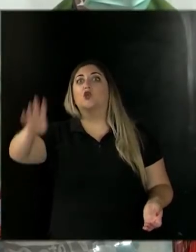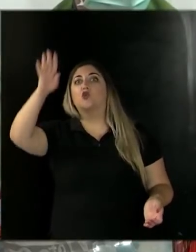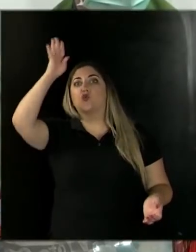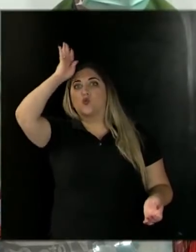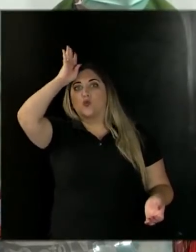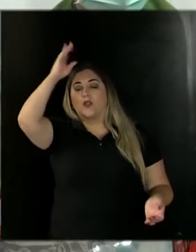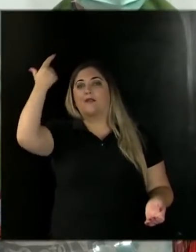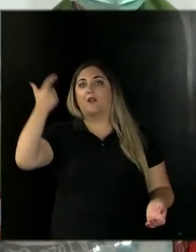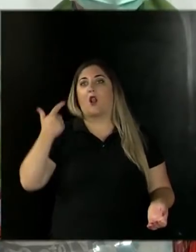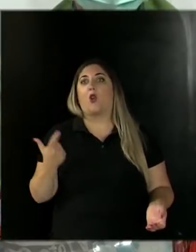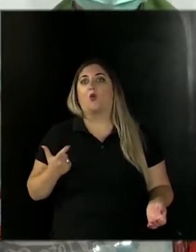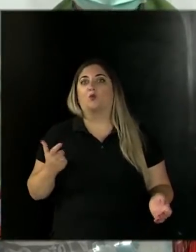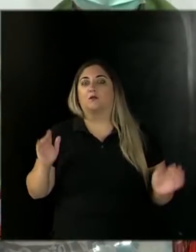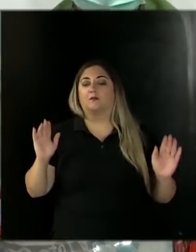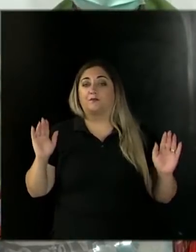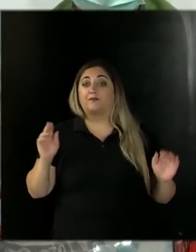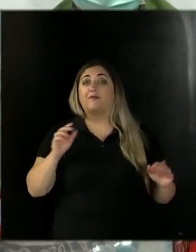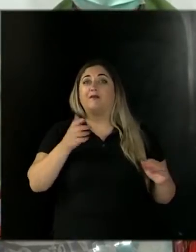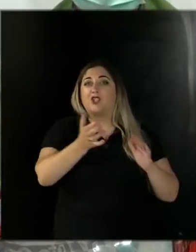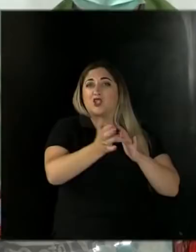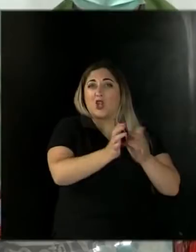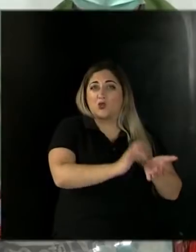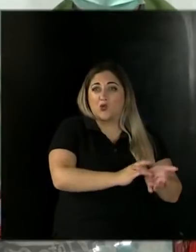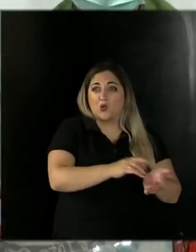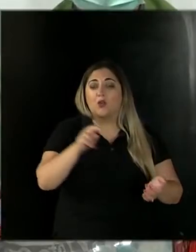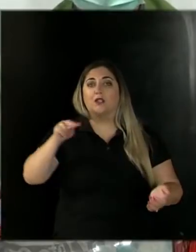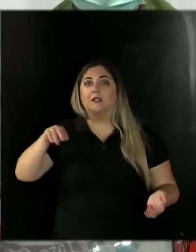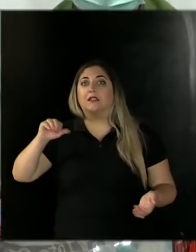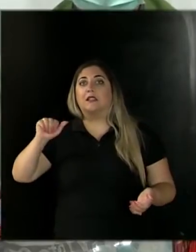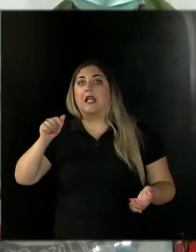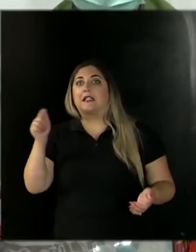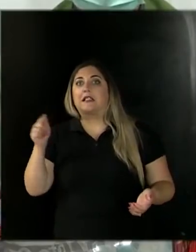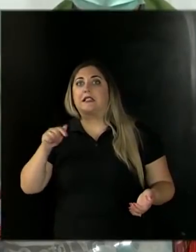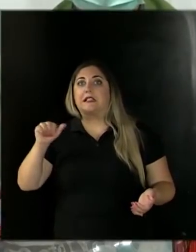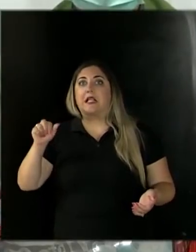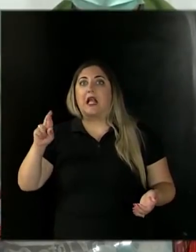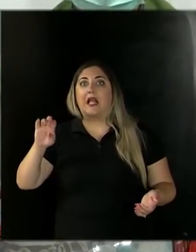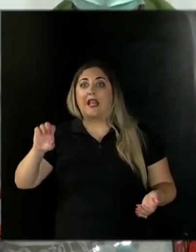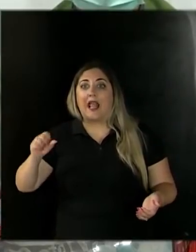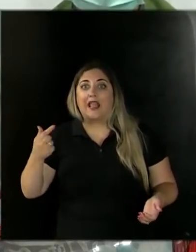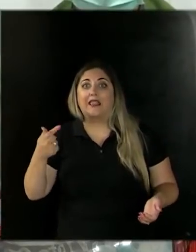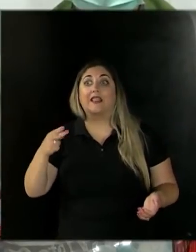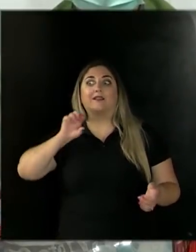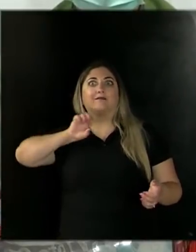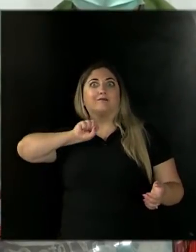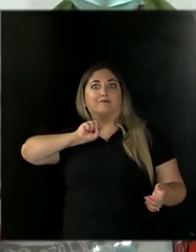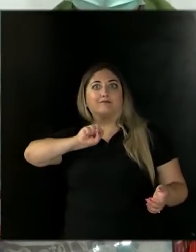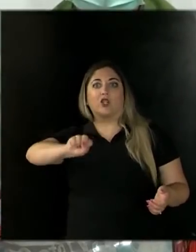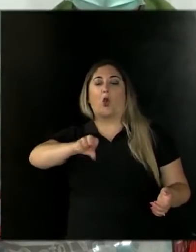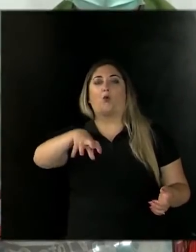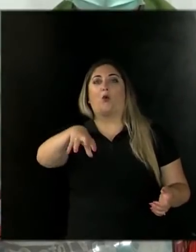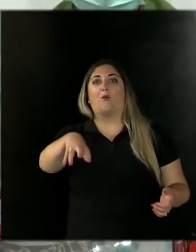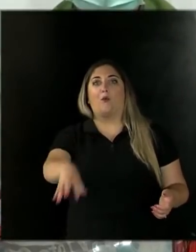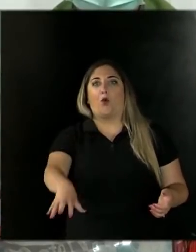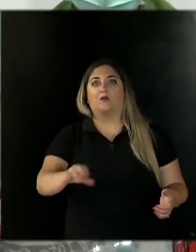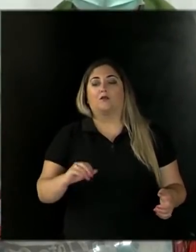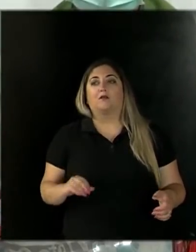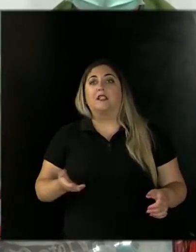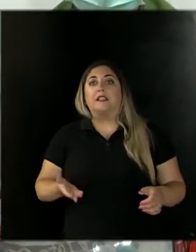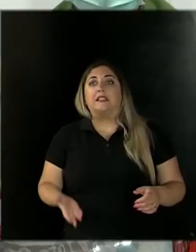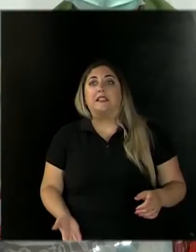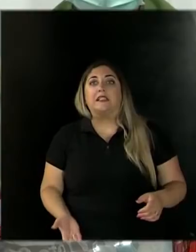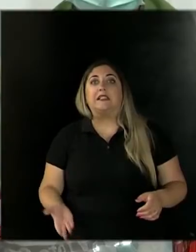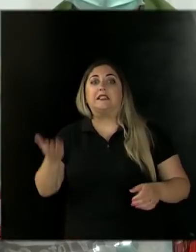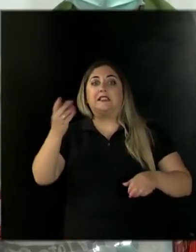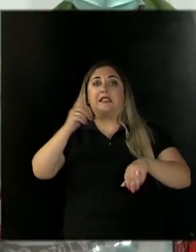Ġesu għalhekk Nażaret kien il-post, kien il-villaġġ fejn qatta